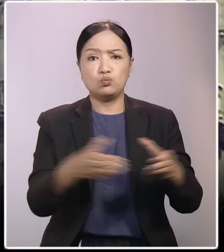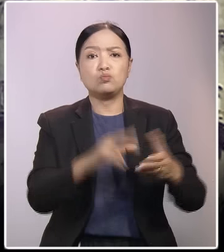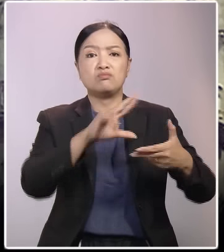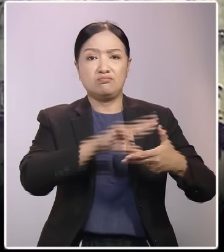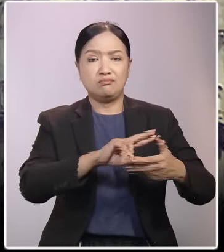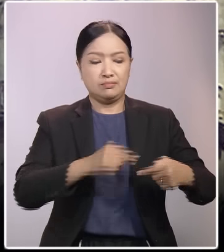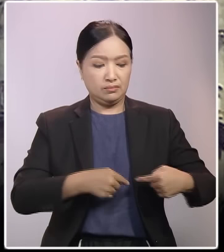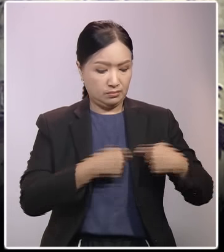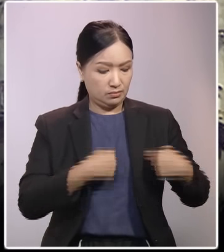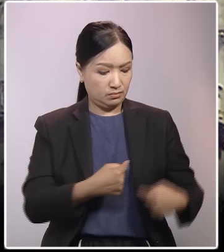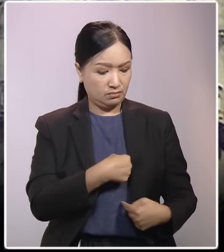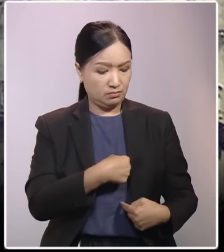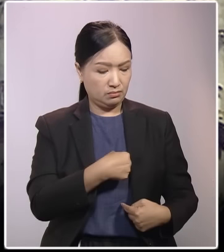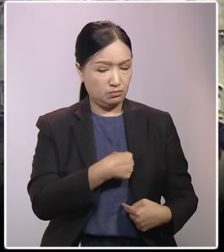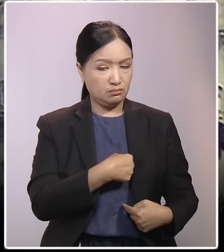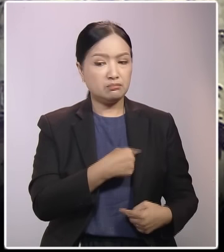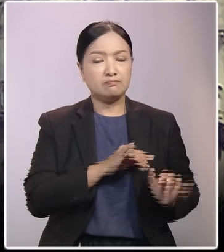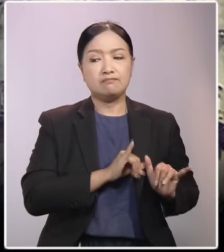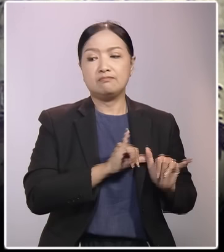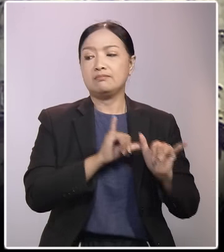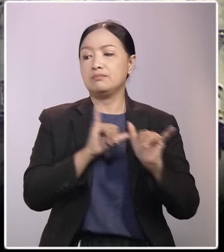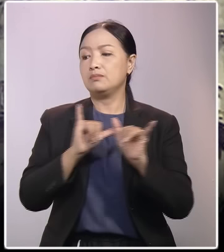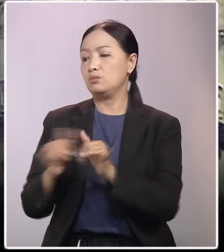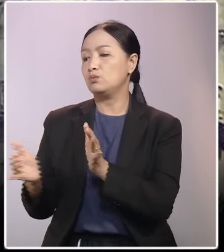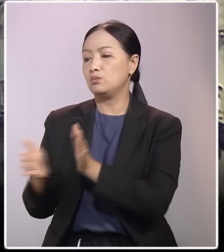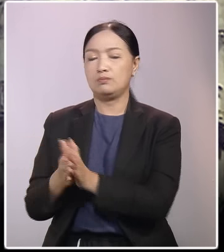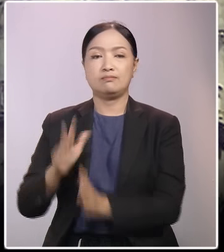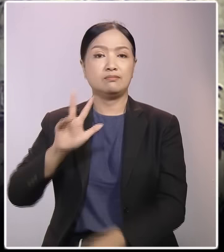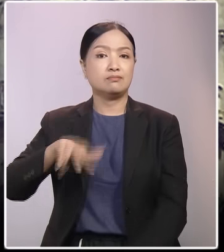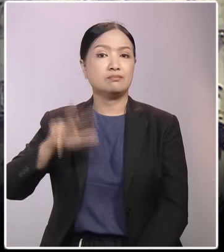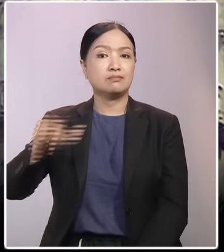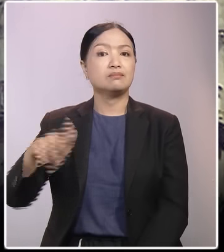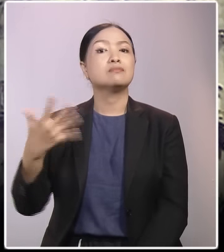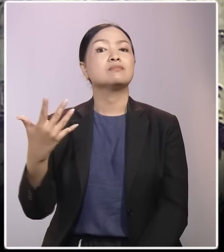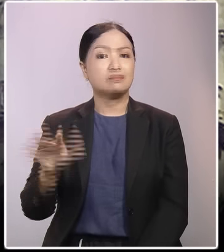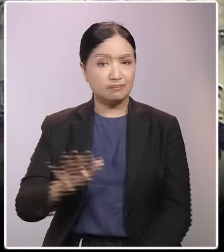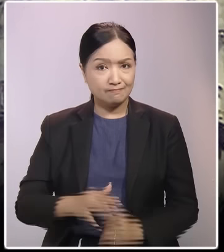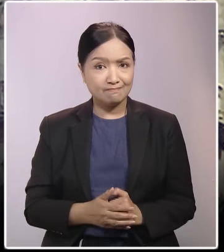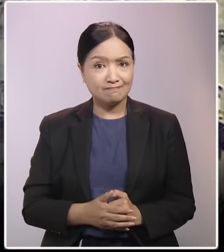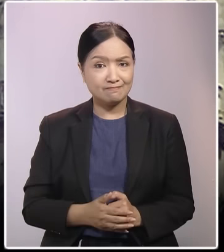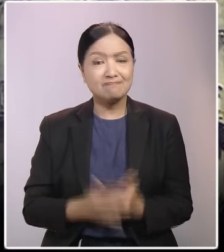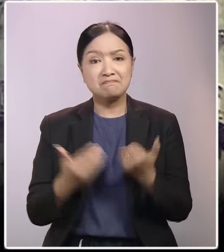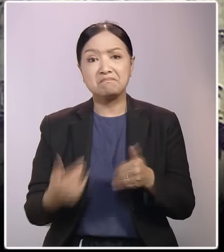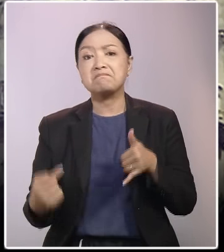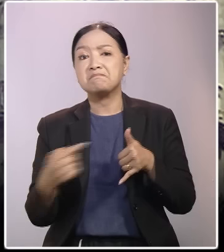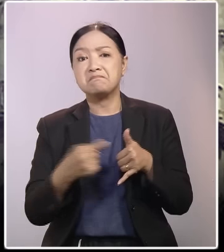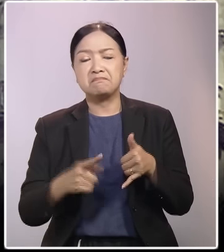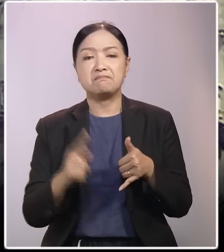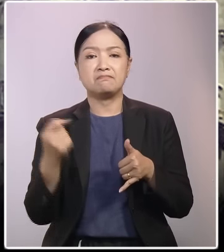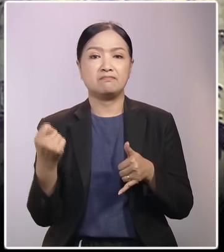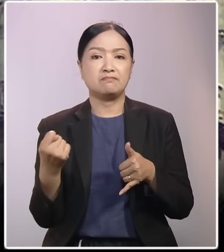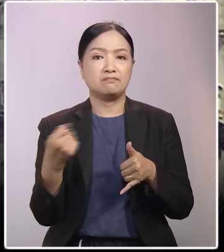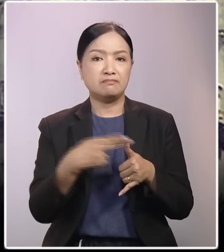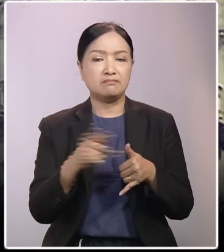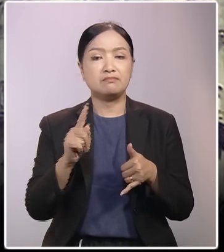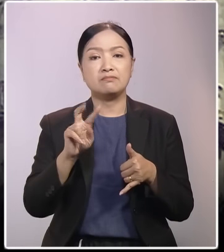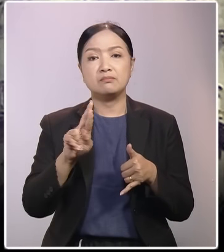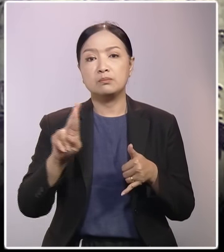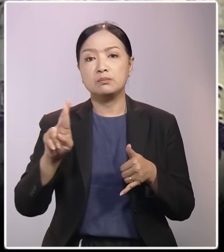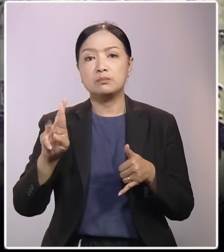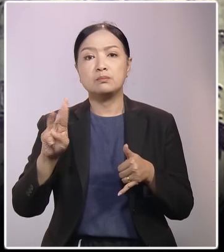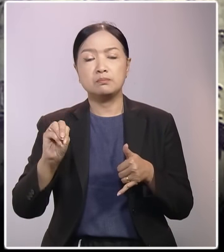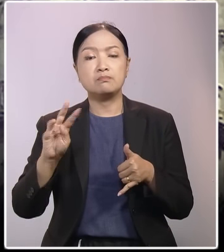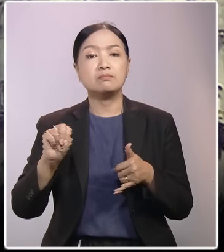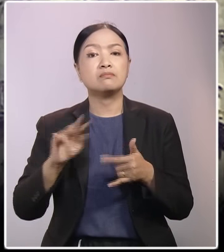ใจเราไปอยู่กับทางเพื่อไทยกับการรัฐบาลเรียบร้อยแล้วนะฮะเพราะฉะนั้นเนี่ยครั้งนี้คุณธรรมนัสจะไม่สามารถที่จะเป็นรัฐมนตรีเองได้เพราะ